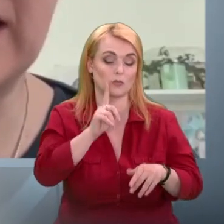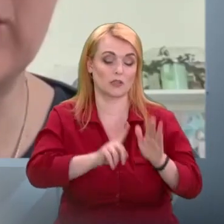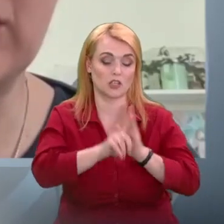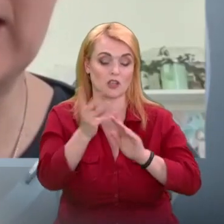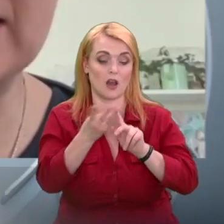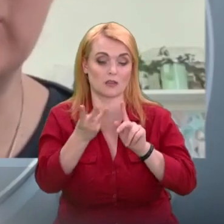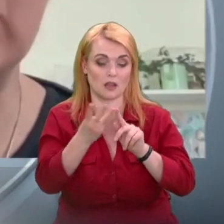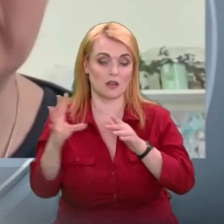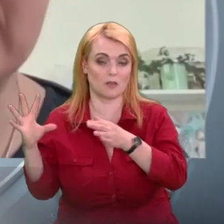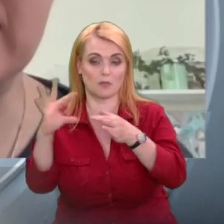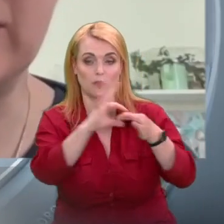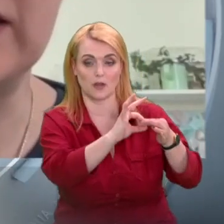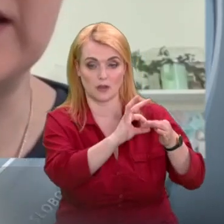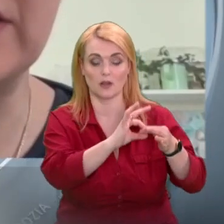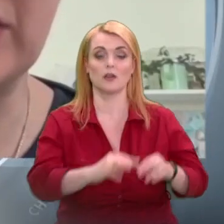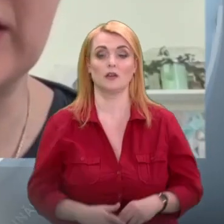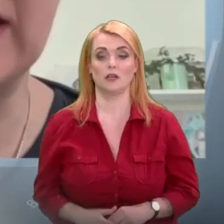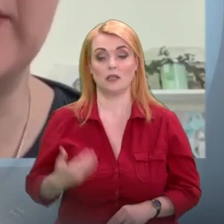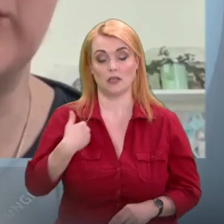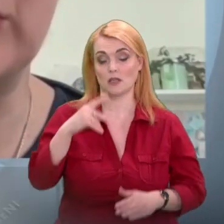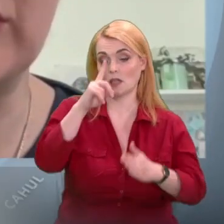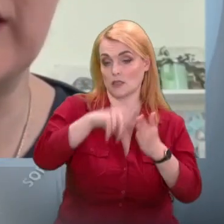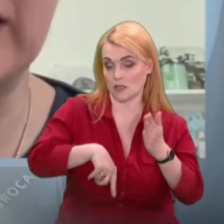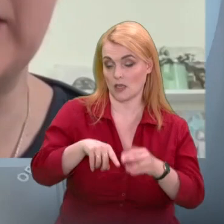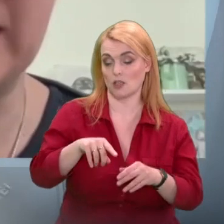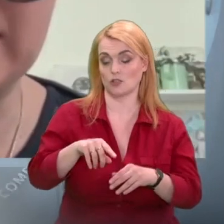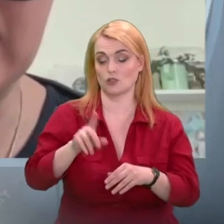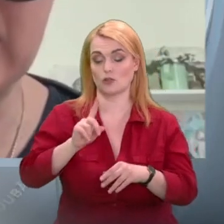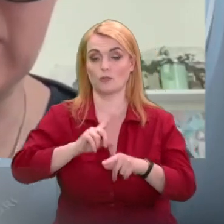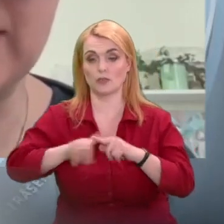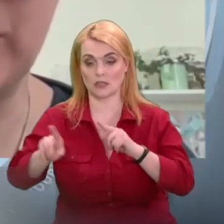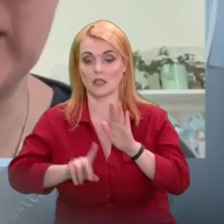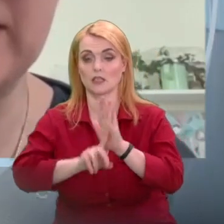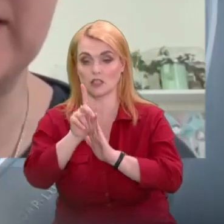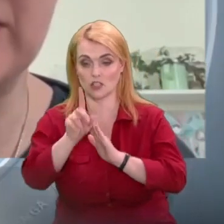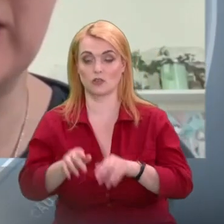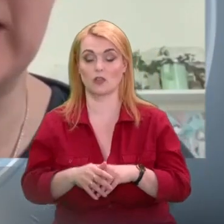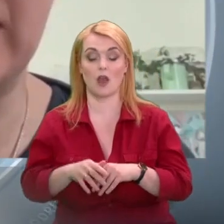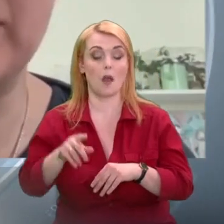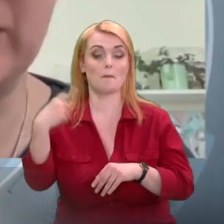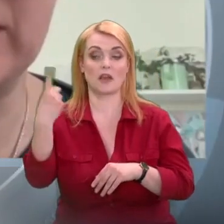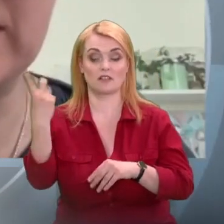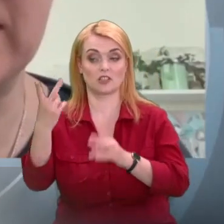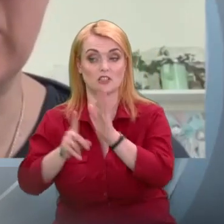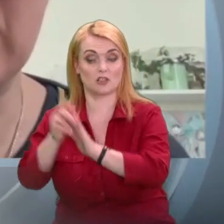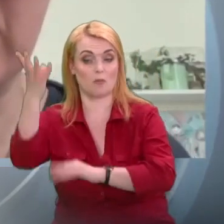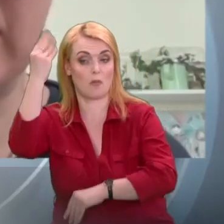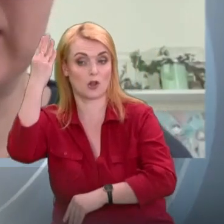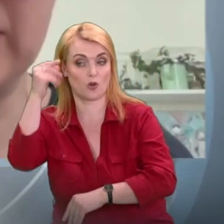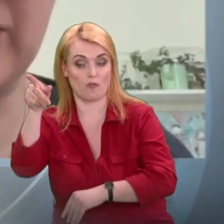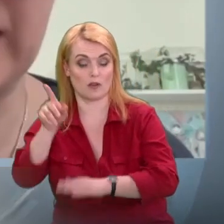ca lucrurile să urmeze odată ce Moldova inițiază acest proiect și a obținut